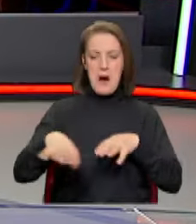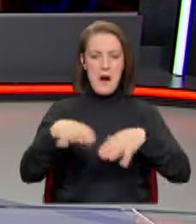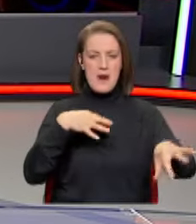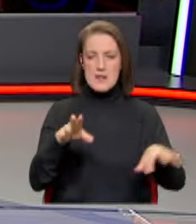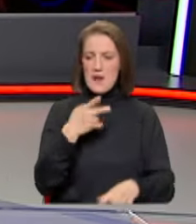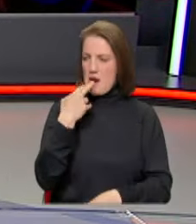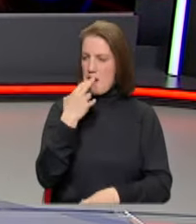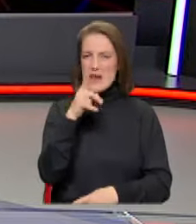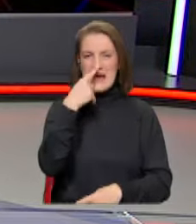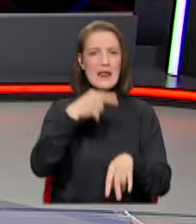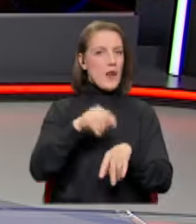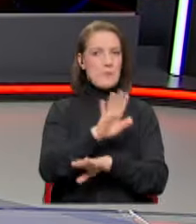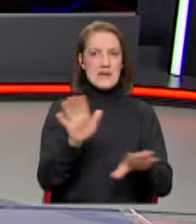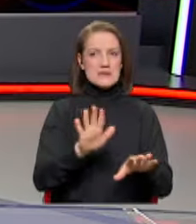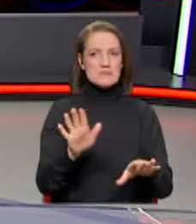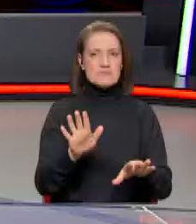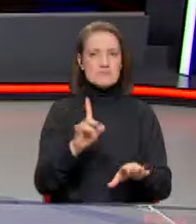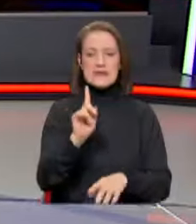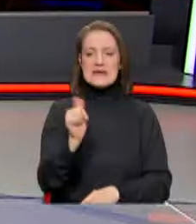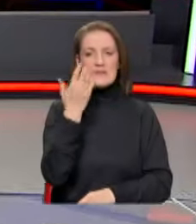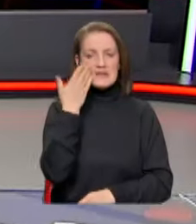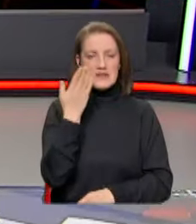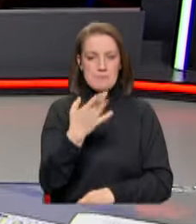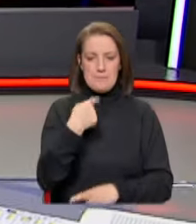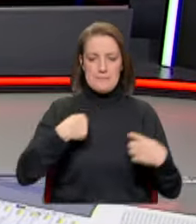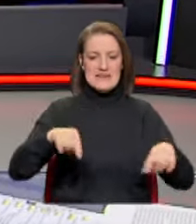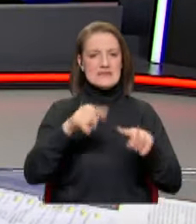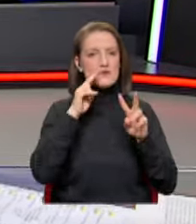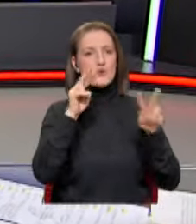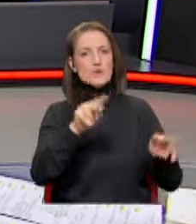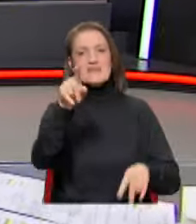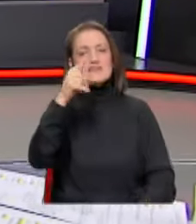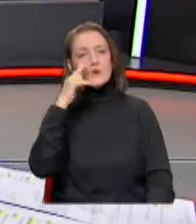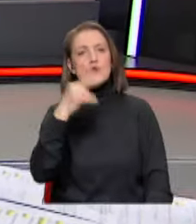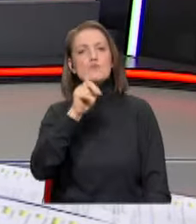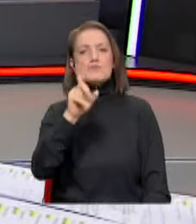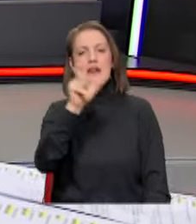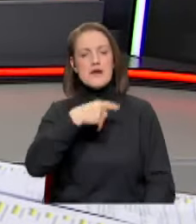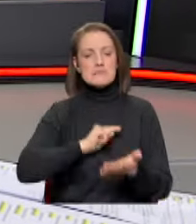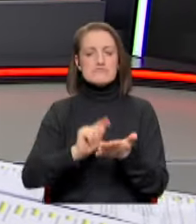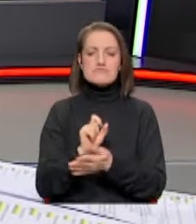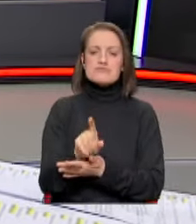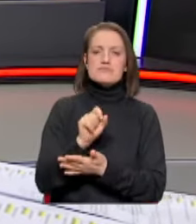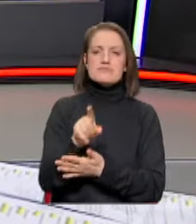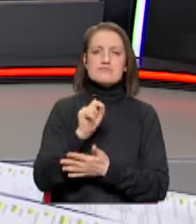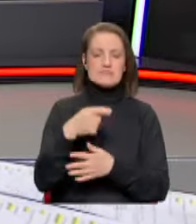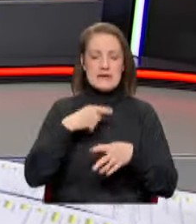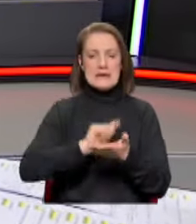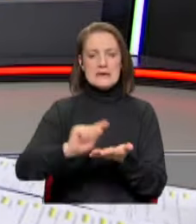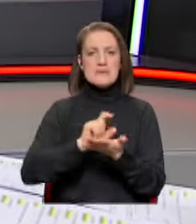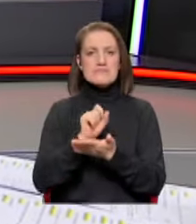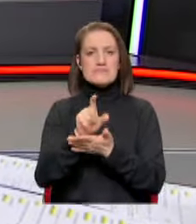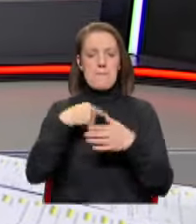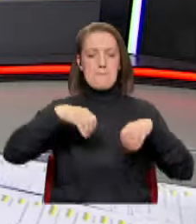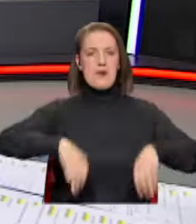diline kanmayın bir kıymetli izleyicimiz biz görüyoruz da siz görmüyorsunuz bir aydır yazıyorum ama artık yazmayı bıraktım demiş Ah